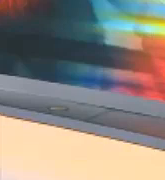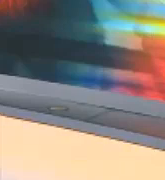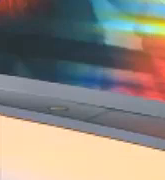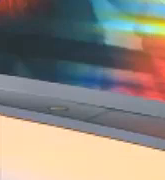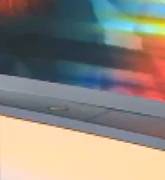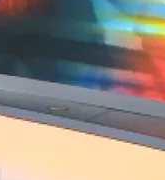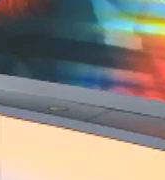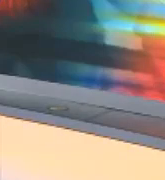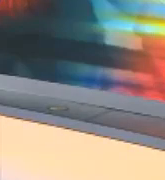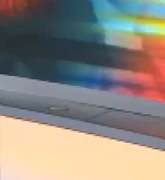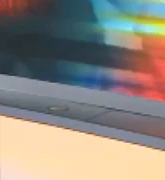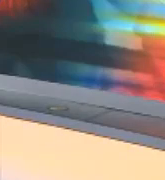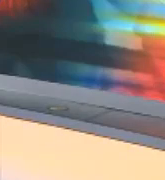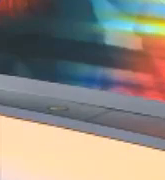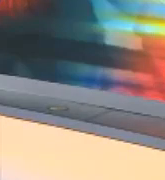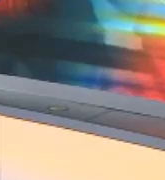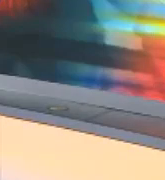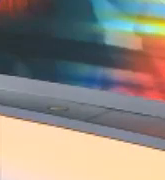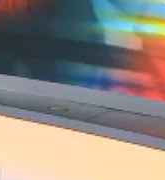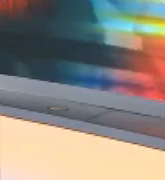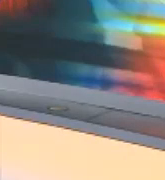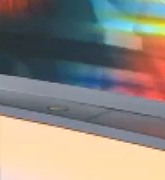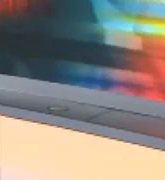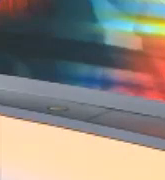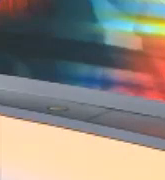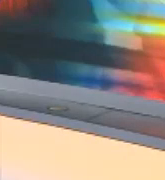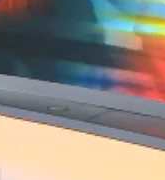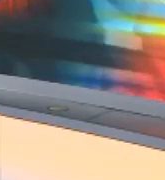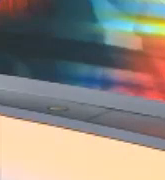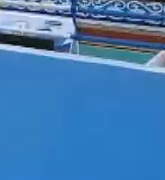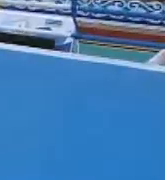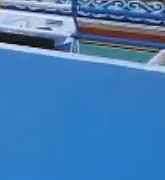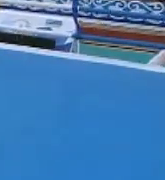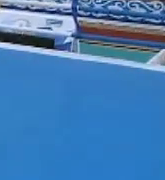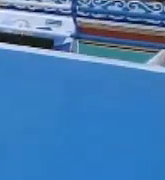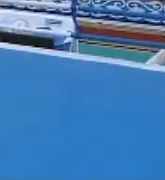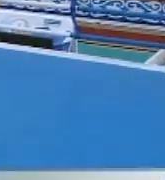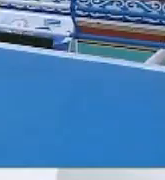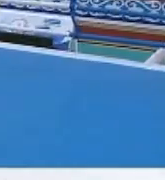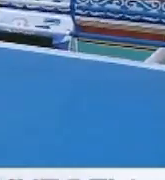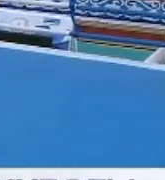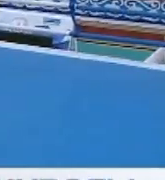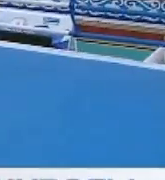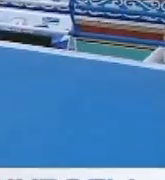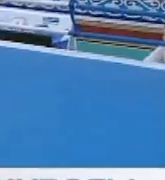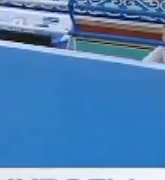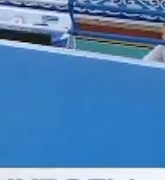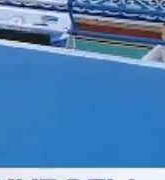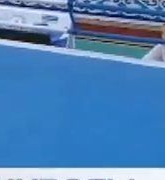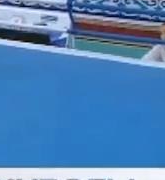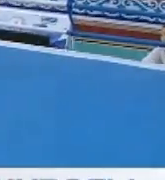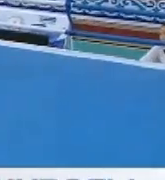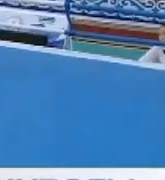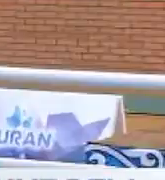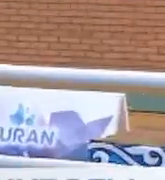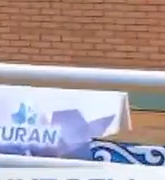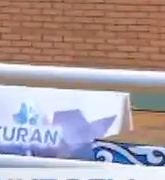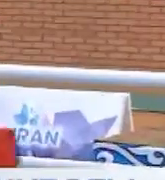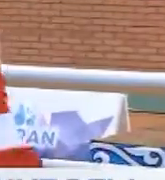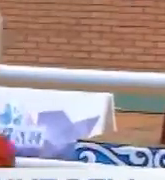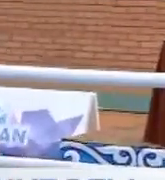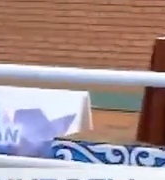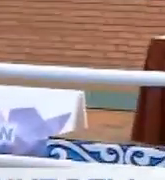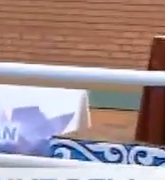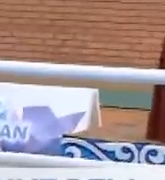Вьетнам, Үндістан, Украина, Ресей, Қырғыз және Қытай Тайпейінен 80-нен астам боксшы қыз-келіншектер қатысты. 10 салмақ дәрежесінде өткен